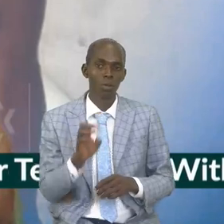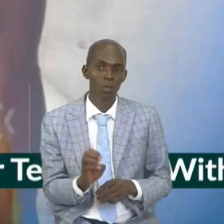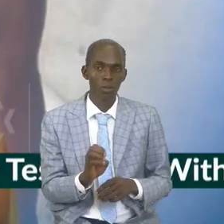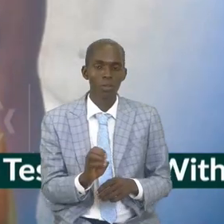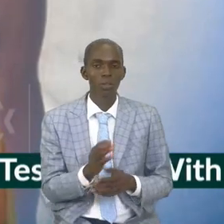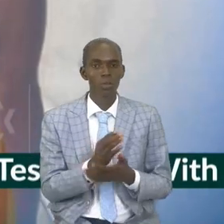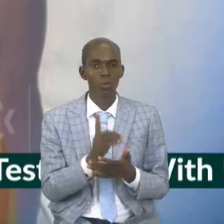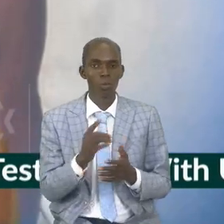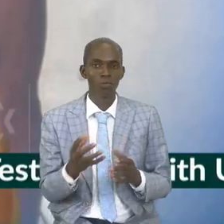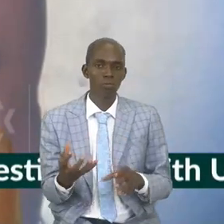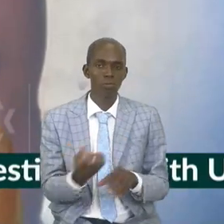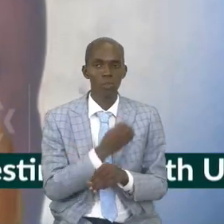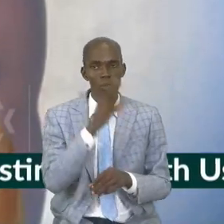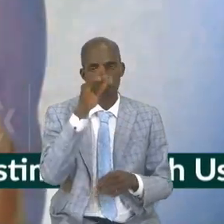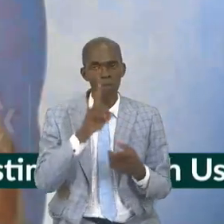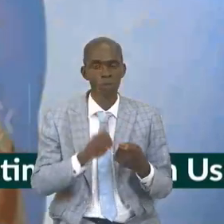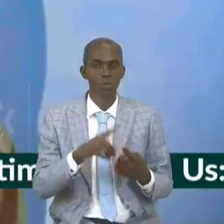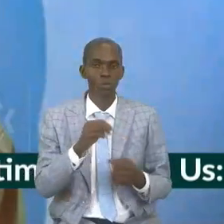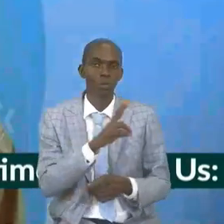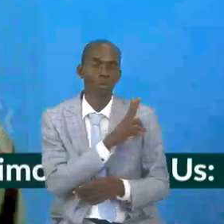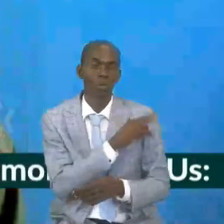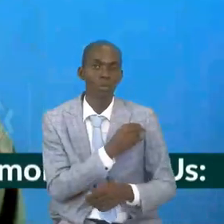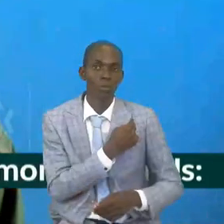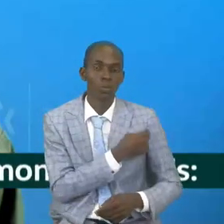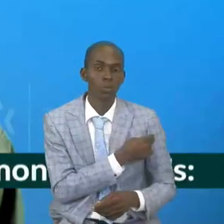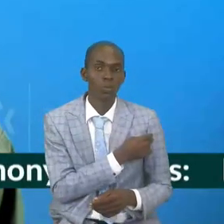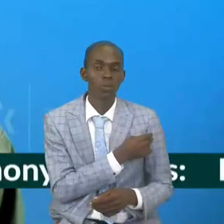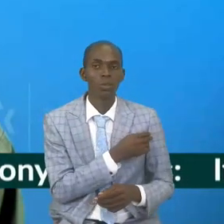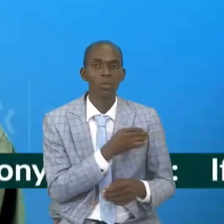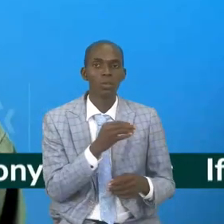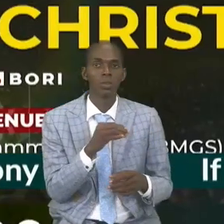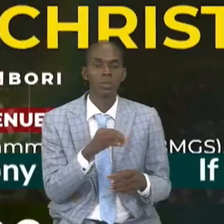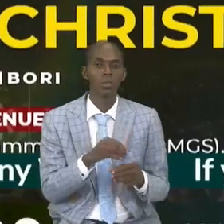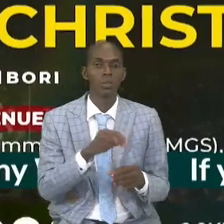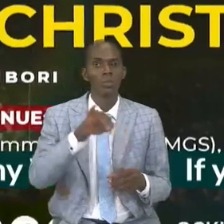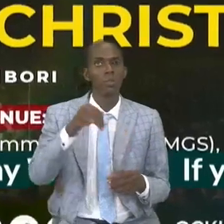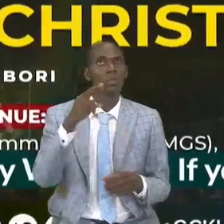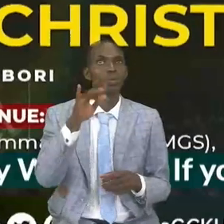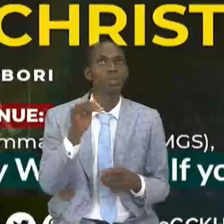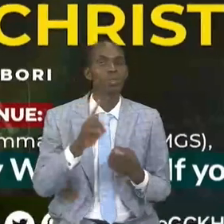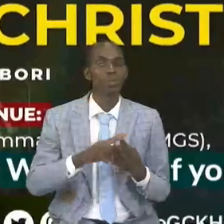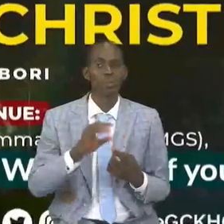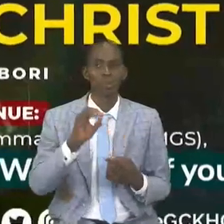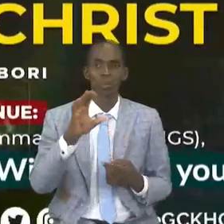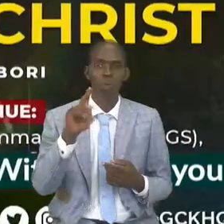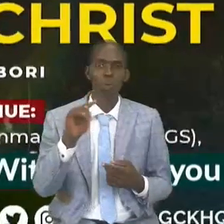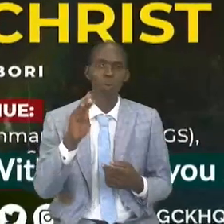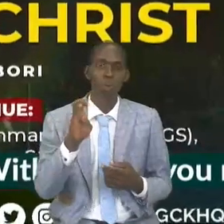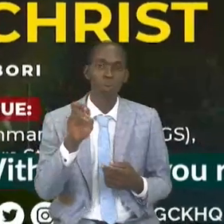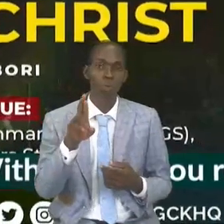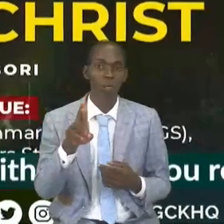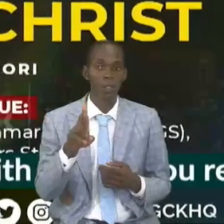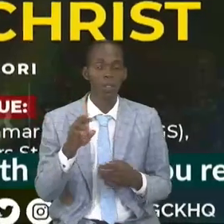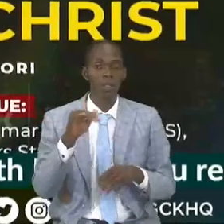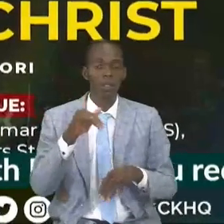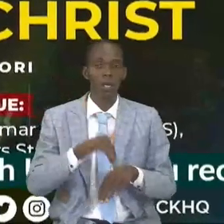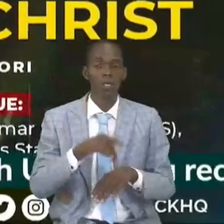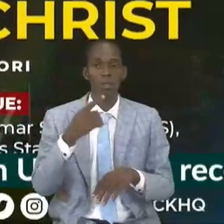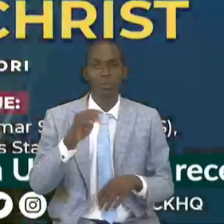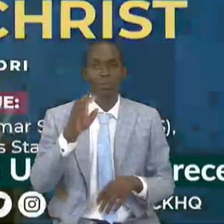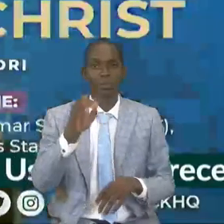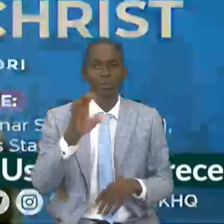On m'a précipité à l'hôpital. On m'a gardé là de juillet à octobre. Mais l'édition